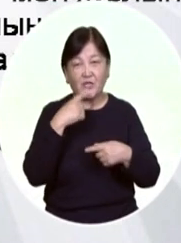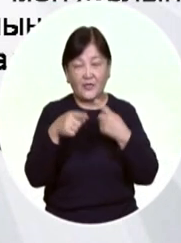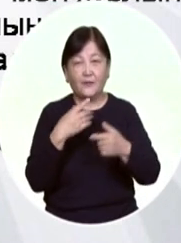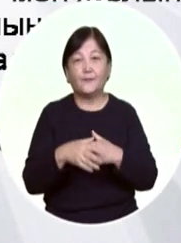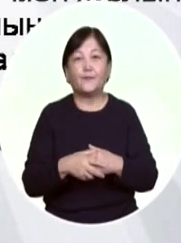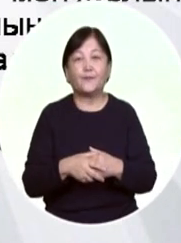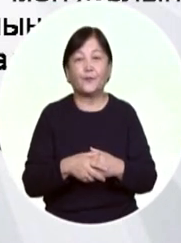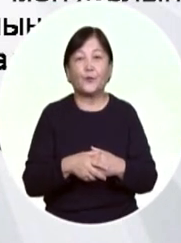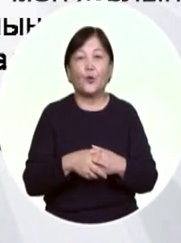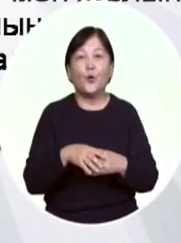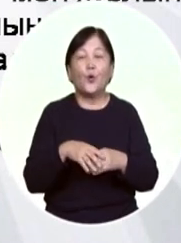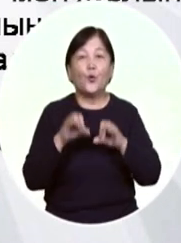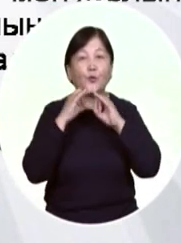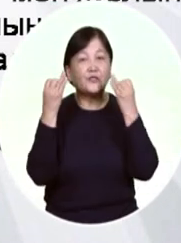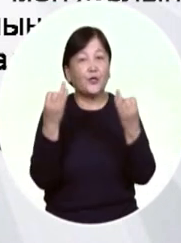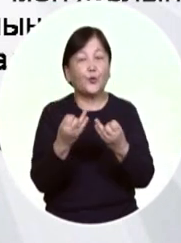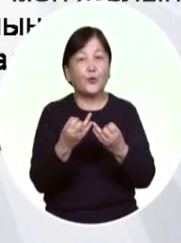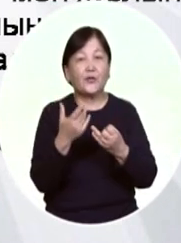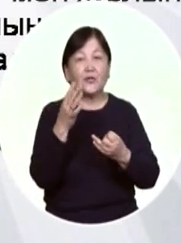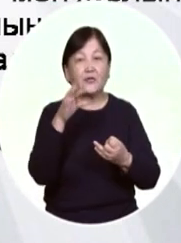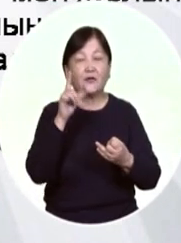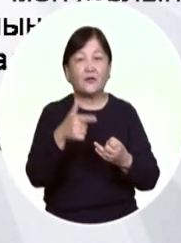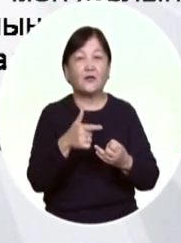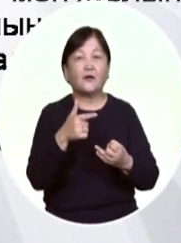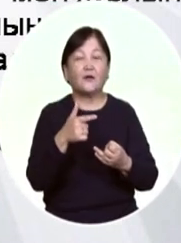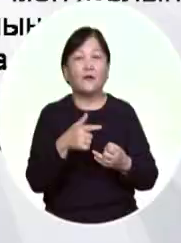энэ улсын их хурл гэдэг энэ нэр томьёогоор